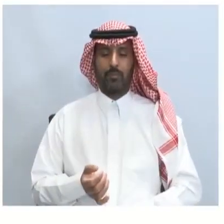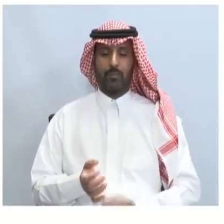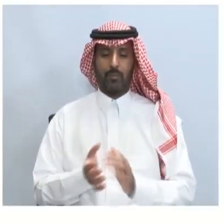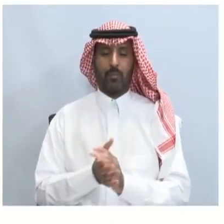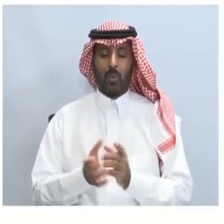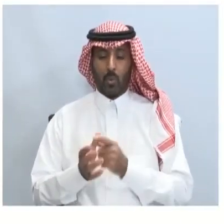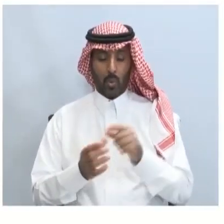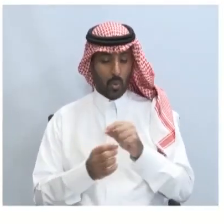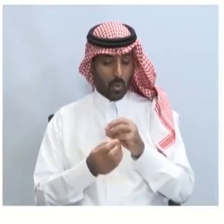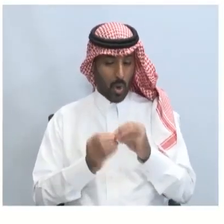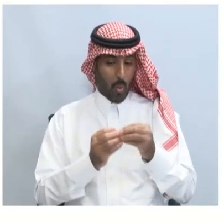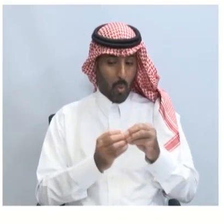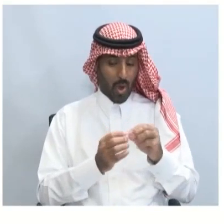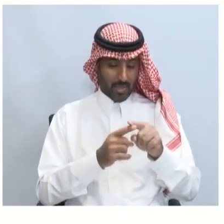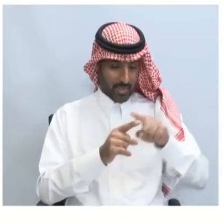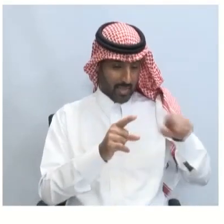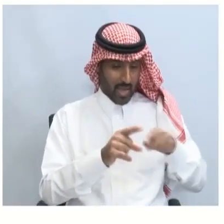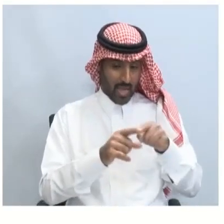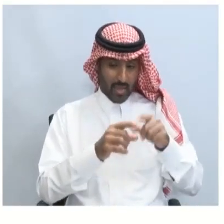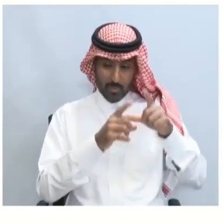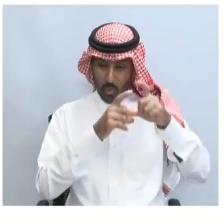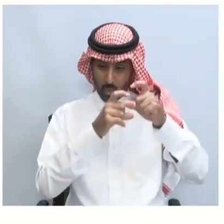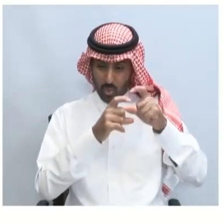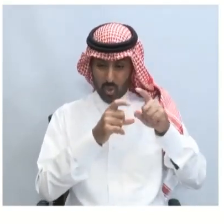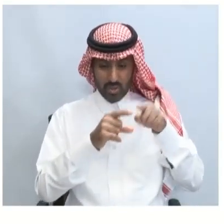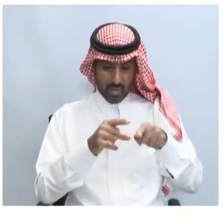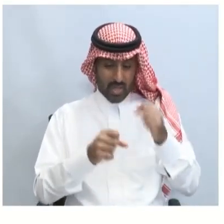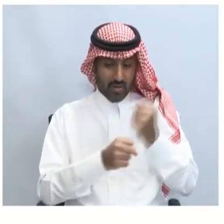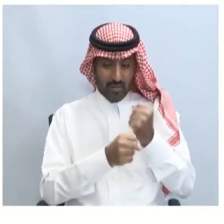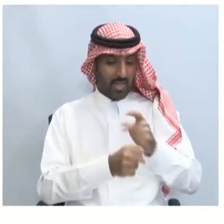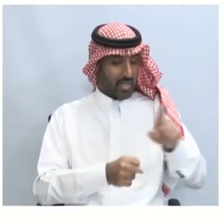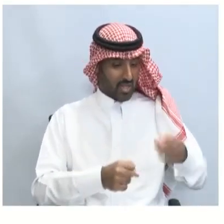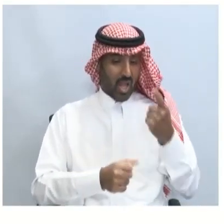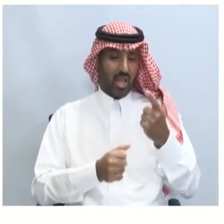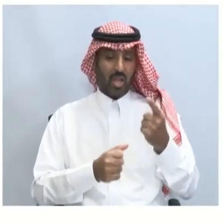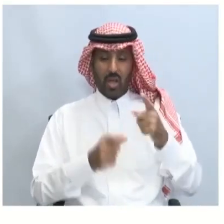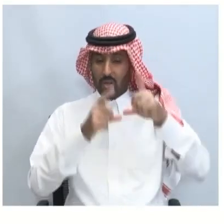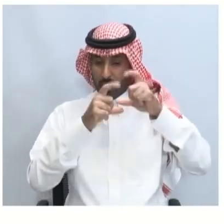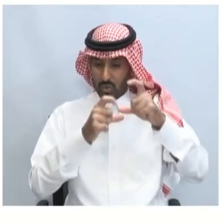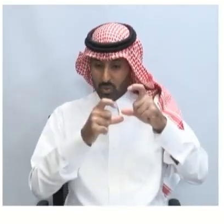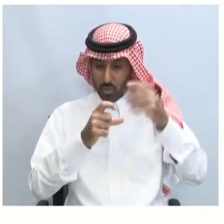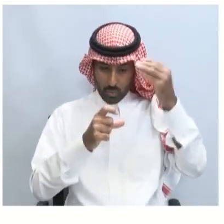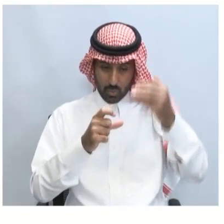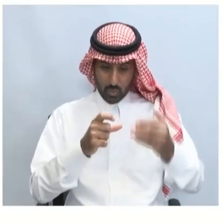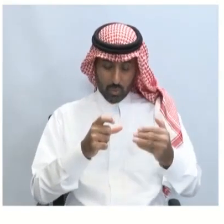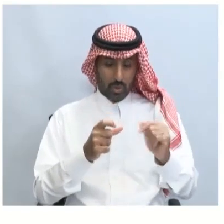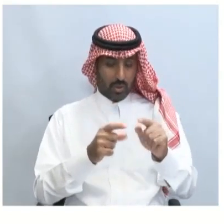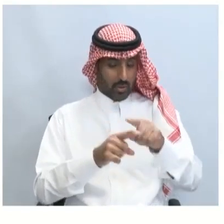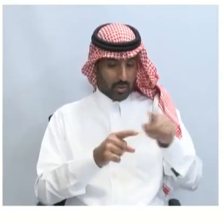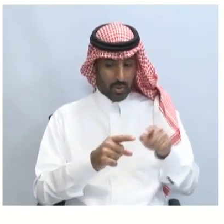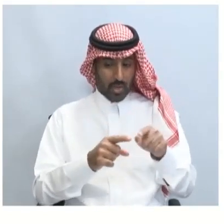الون دائره التي بجوار الصوره التي تدل على فعل صحيح هذه الصور لاحظوا لكن